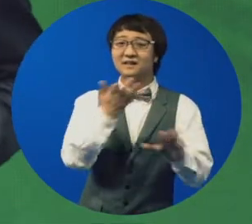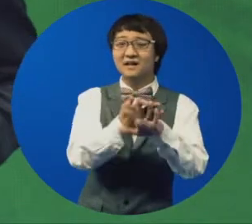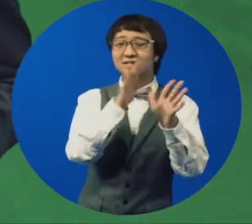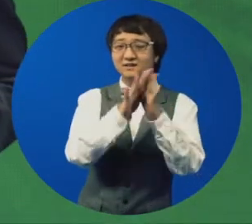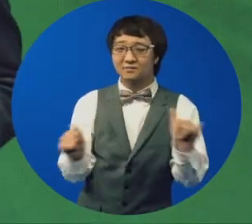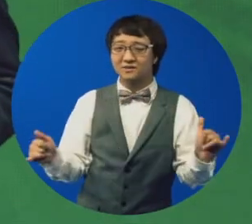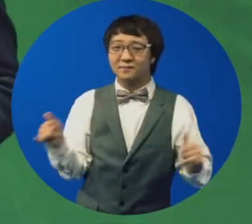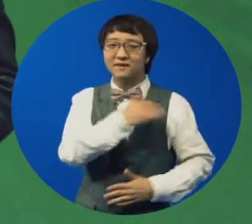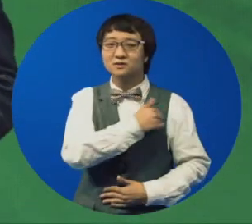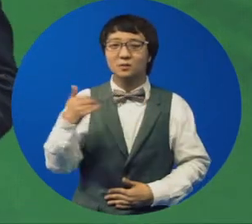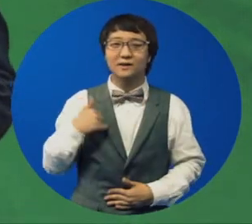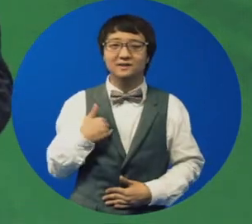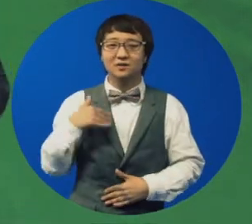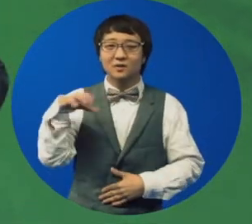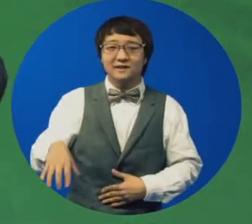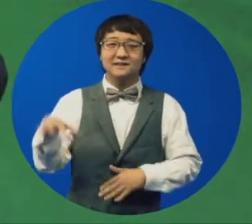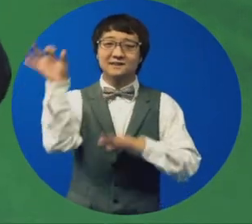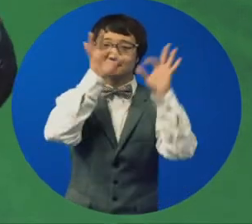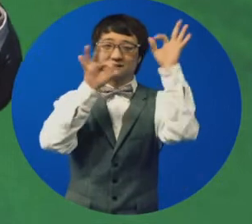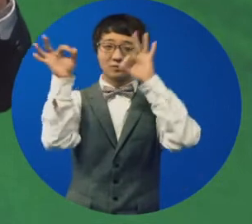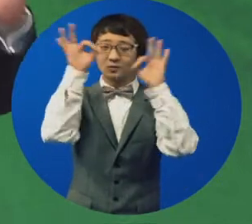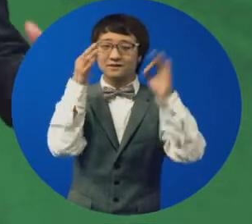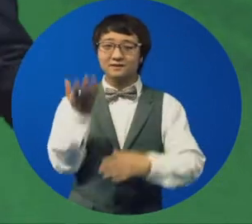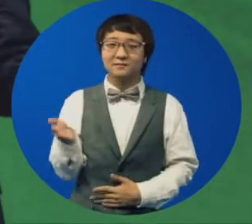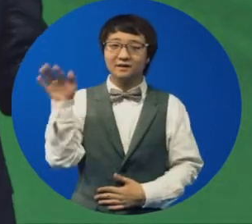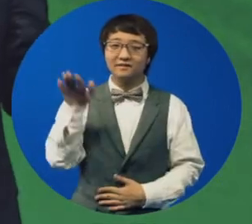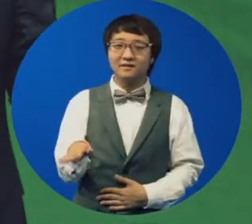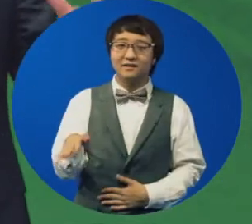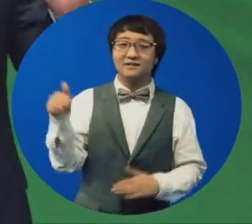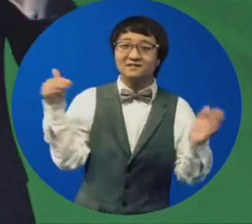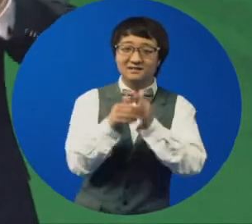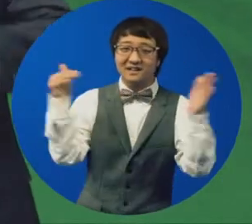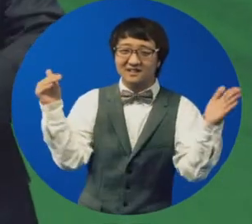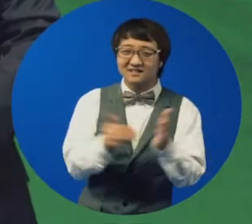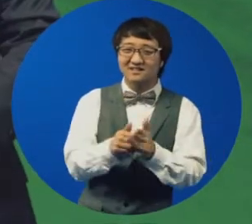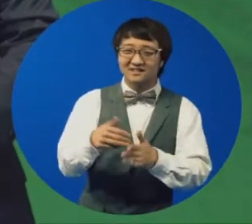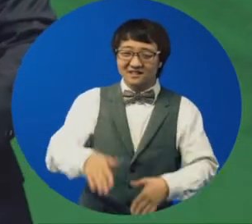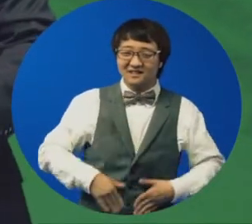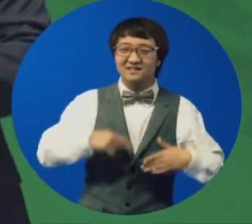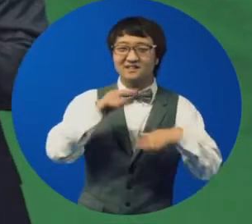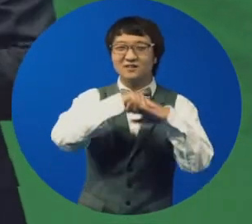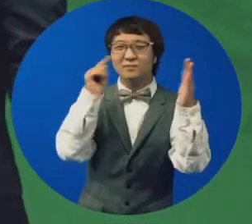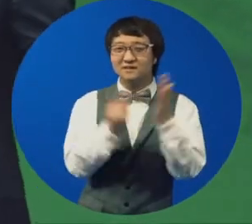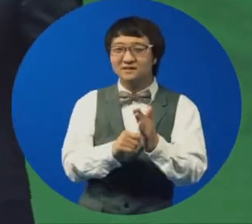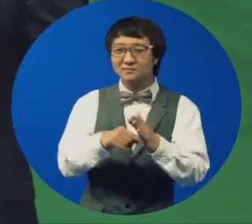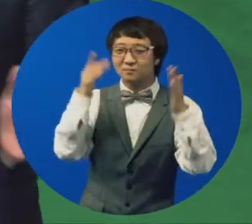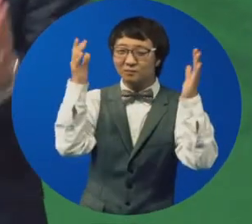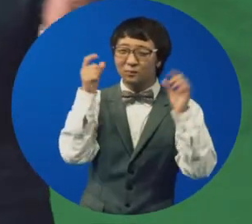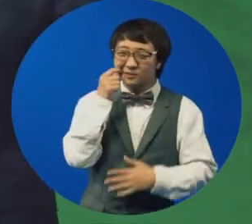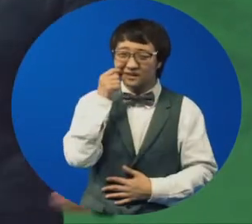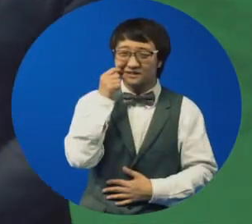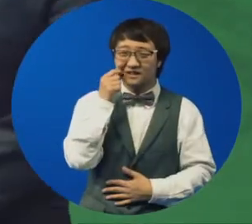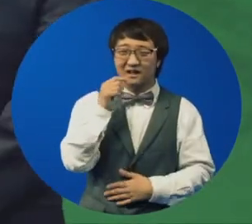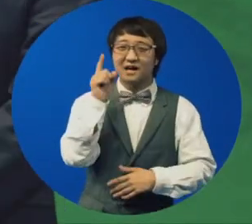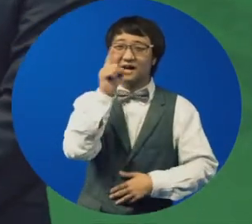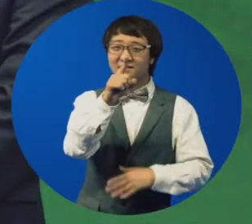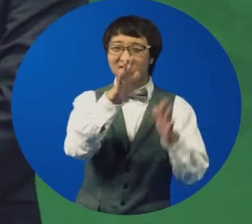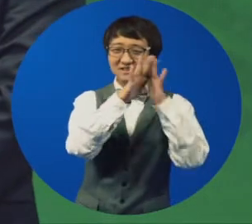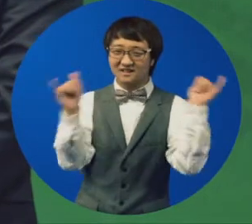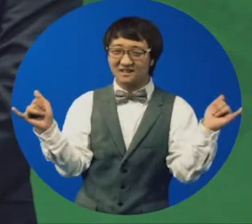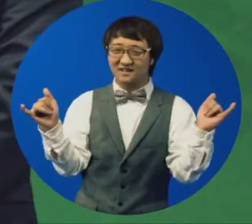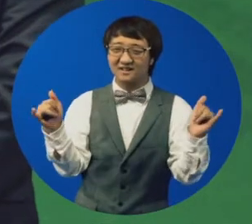찾으려고 했지만 끝까지 인정받지 못하고 하나님께 인정받지 못했을 때 버림받았던 한 인간의